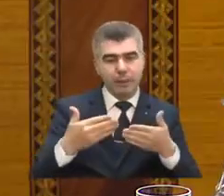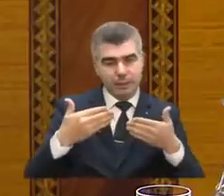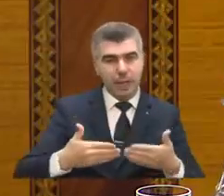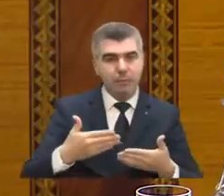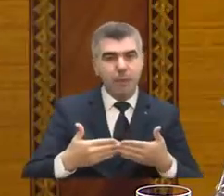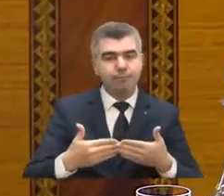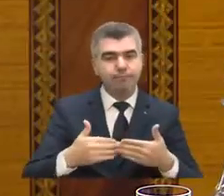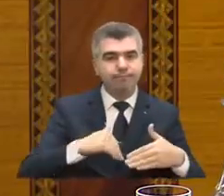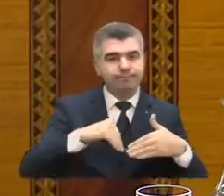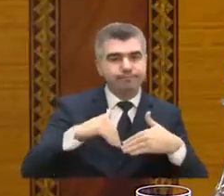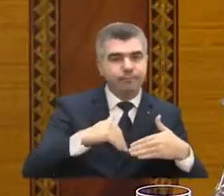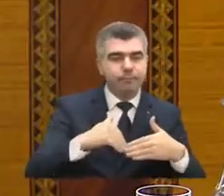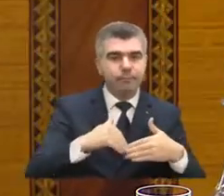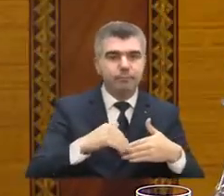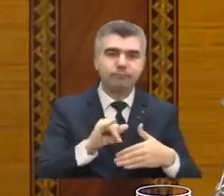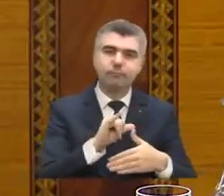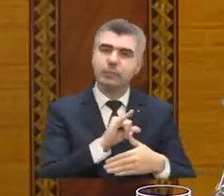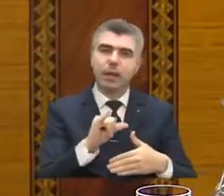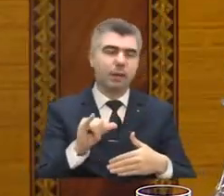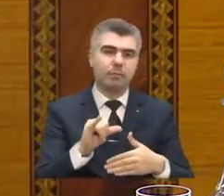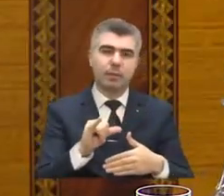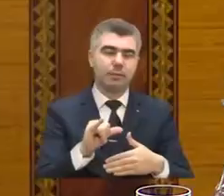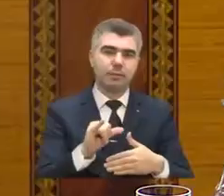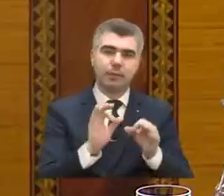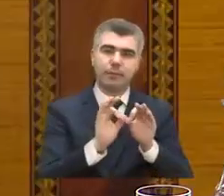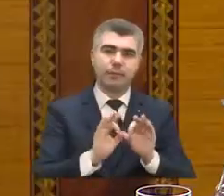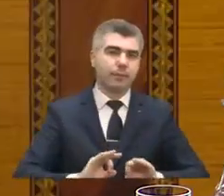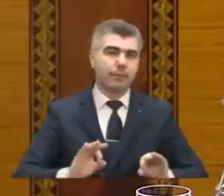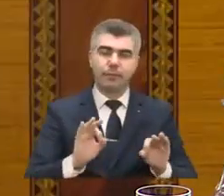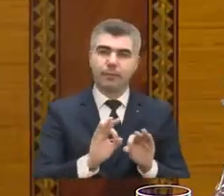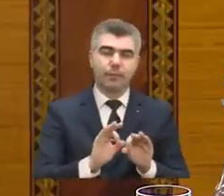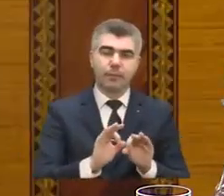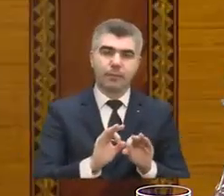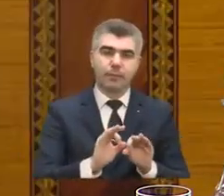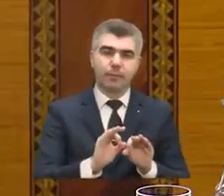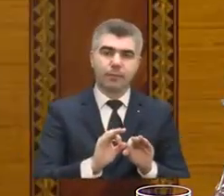به ماشي هي اللي مطلوبة. لذلك نظرا